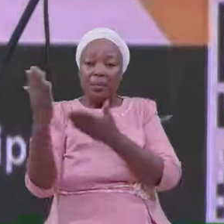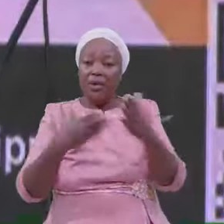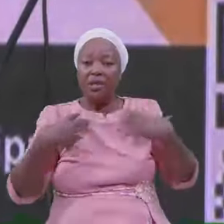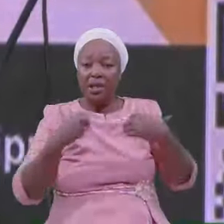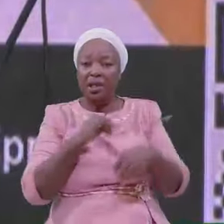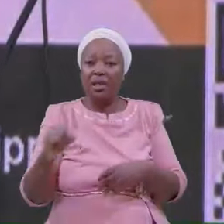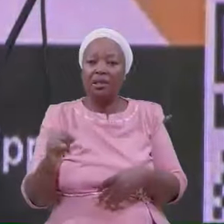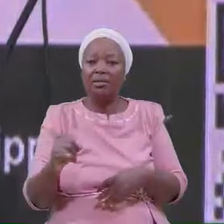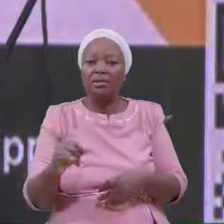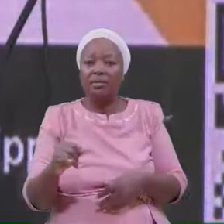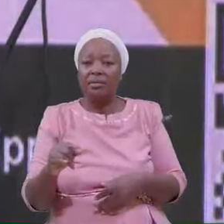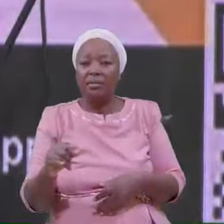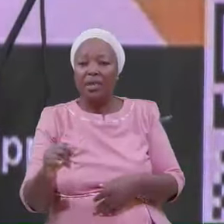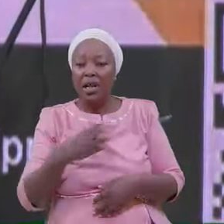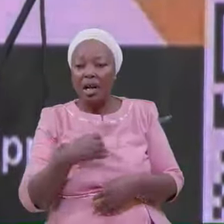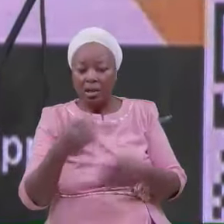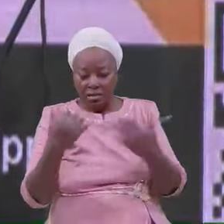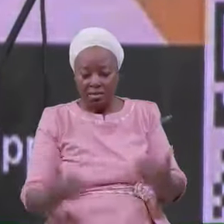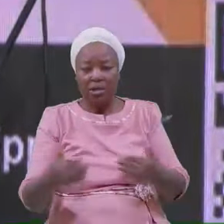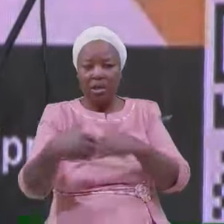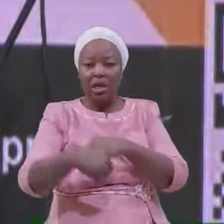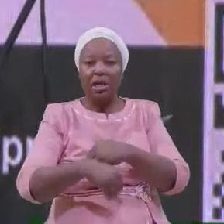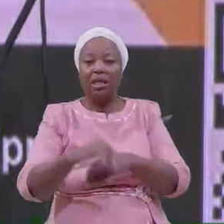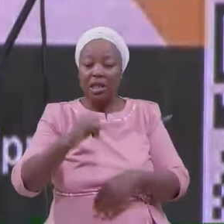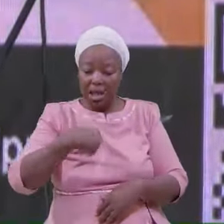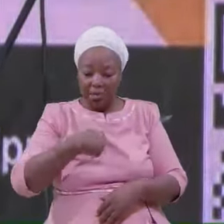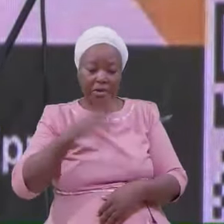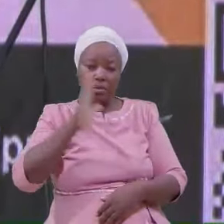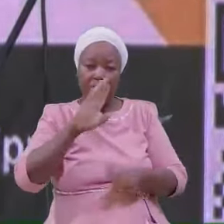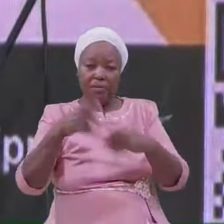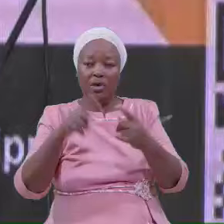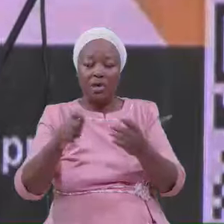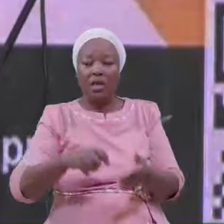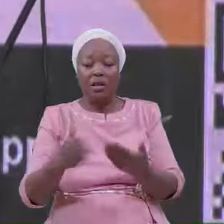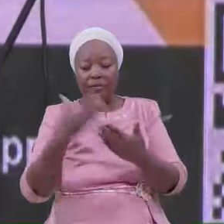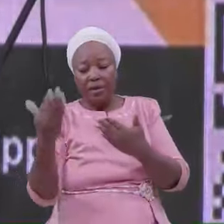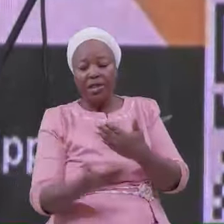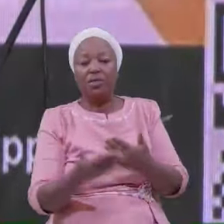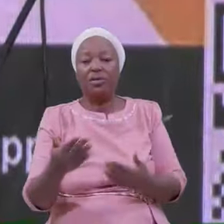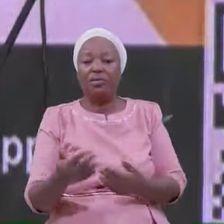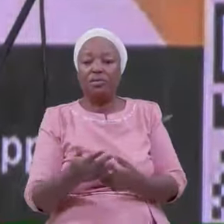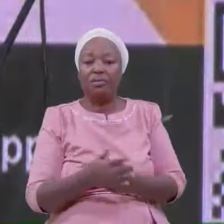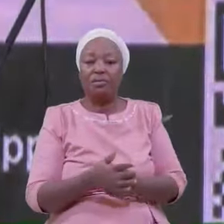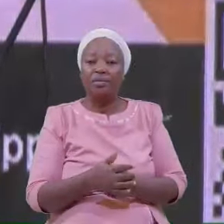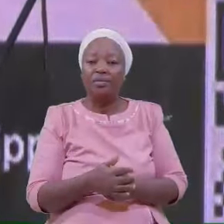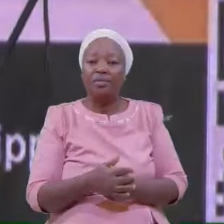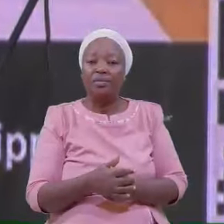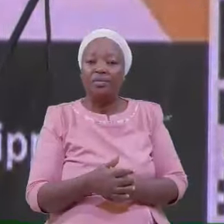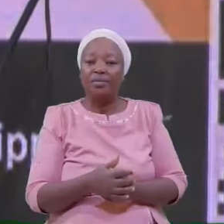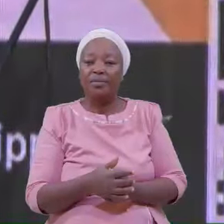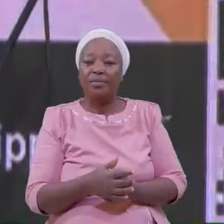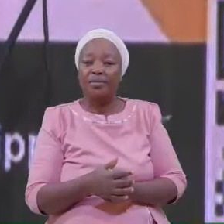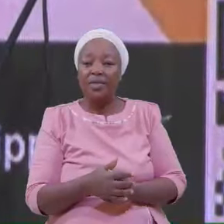hindi lamang tonight, ng pakiramdam. I'll be giving you the invitation. Ngayong gabi, aanyayahan kita. I want to give you